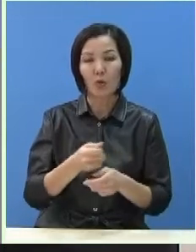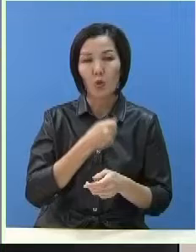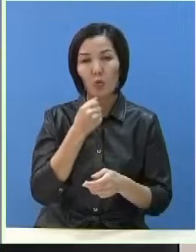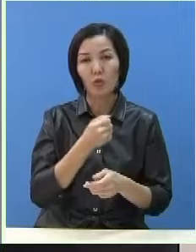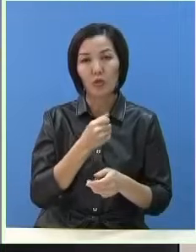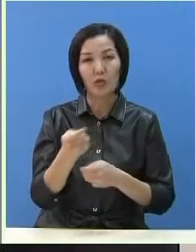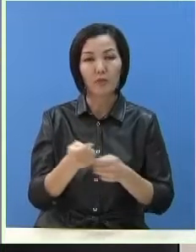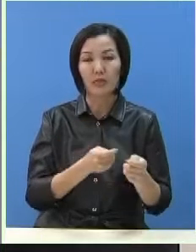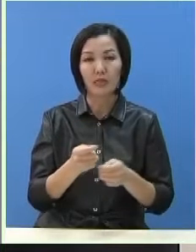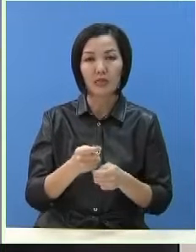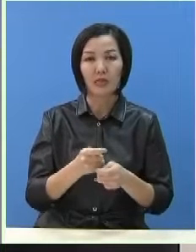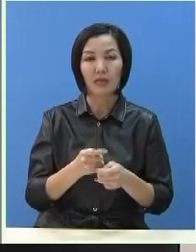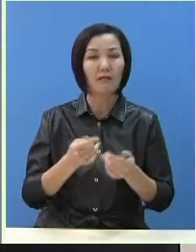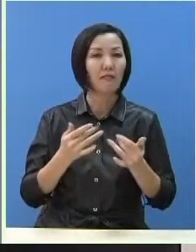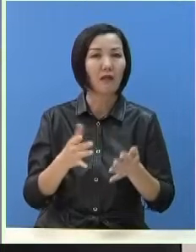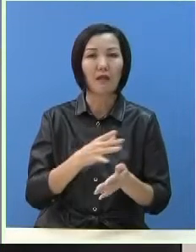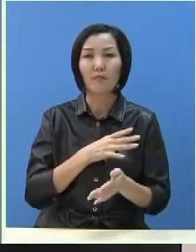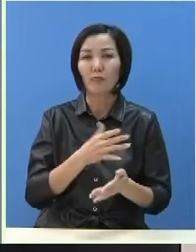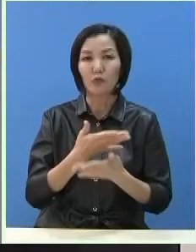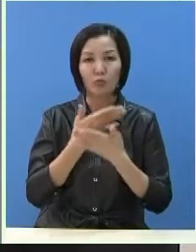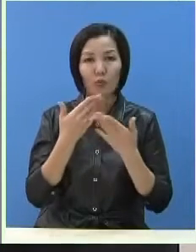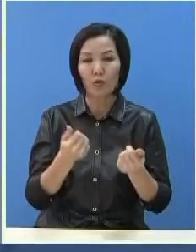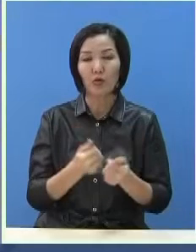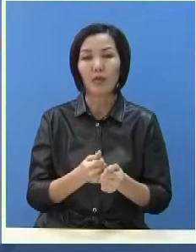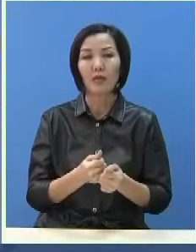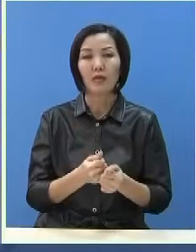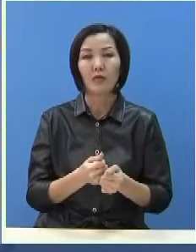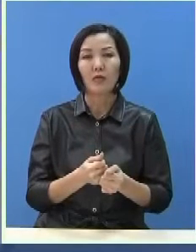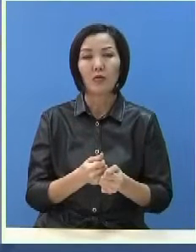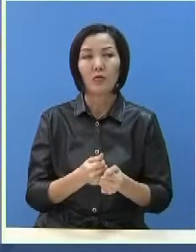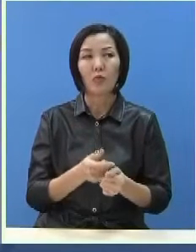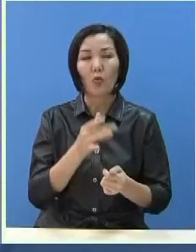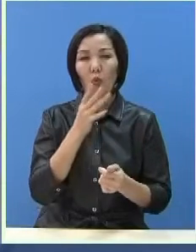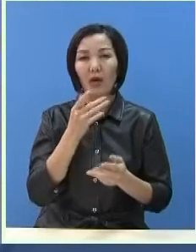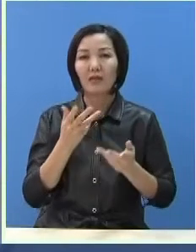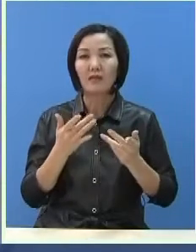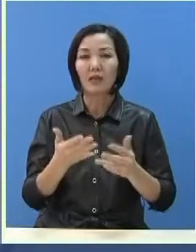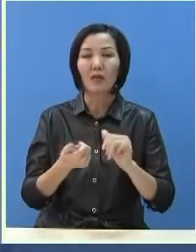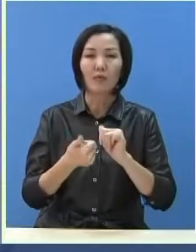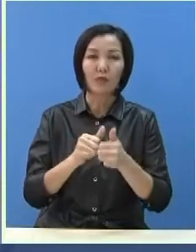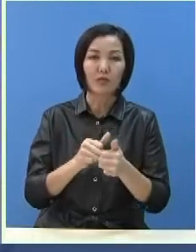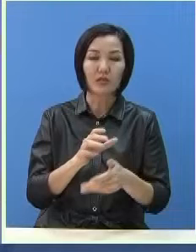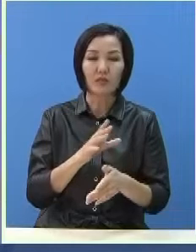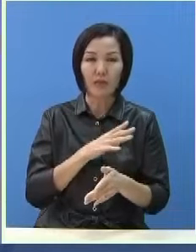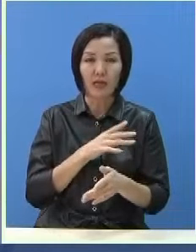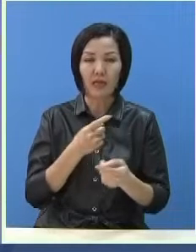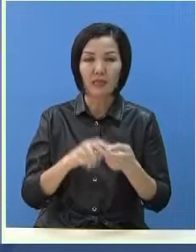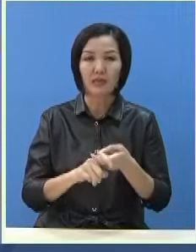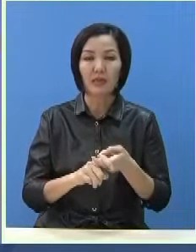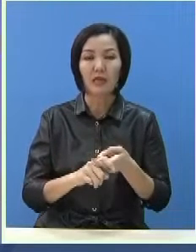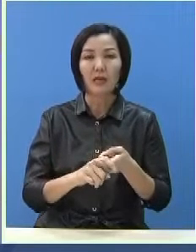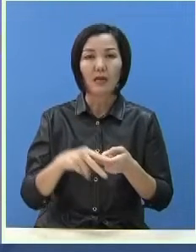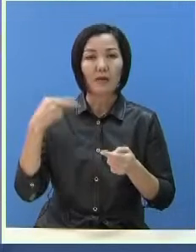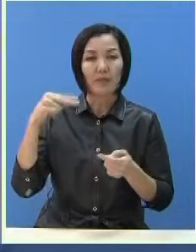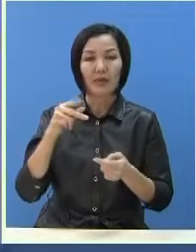жастағылар билесін деген ұғым талап жоқ. Талап жоқ. Ол заманның талабына байланысты. Президенттің өзі берген сұхбатында